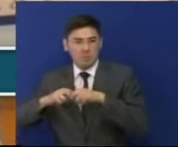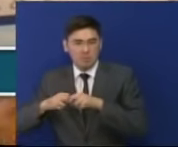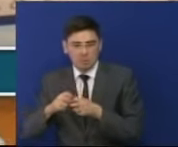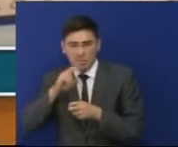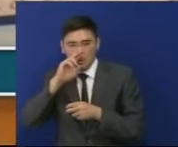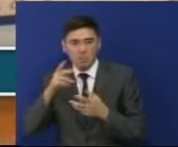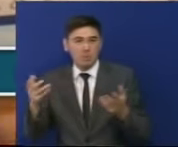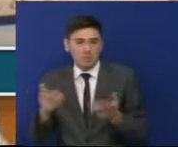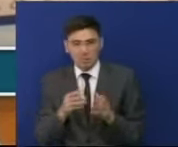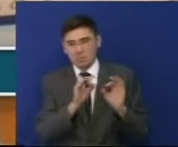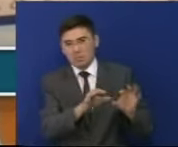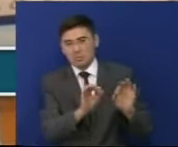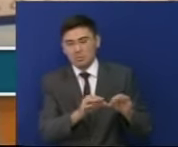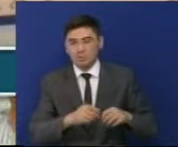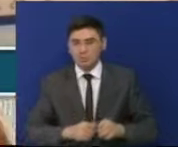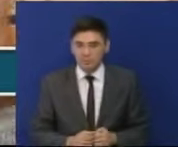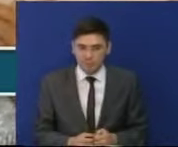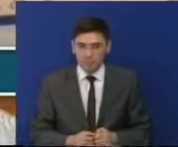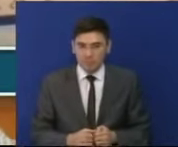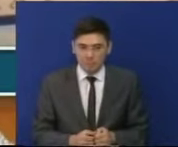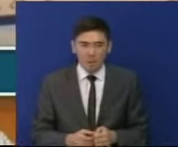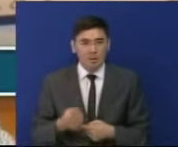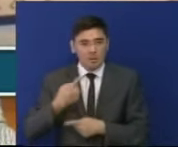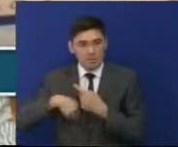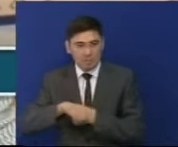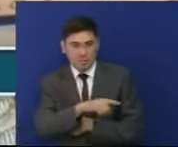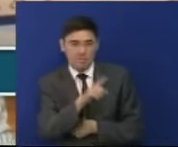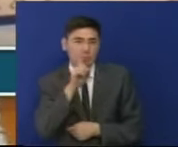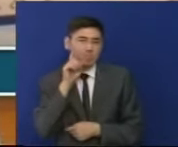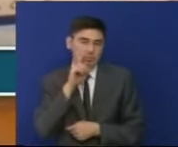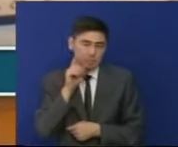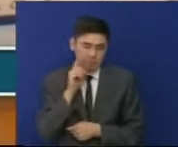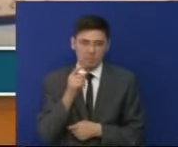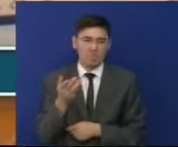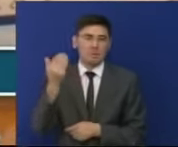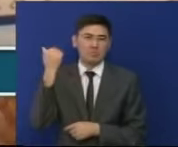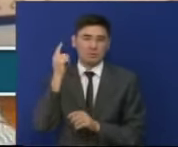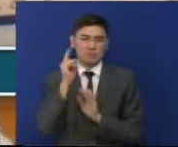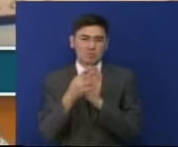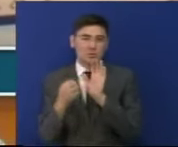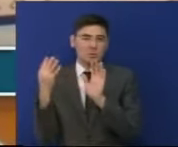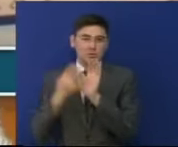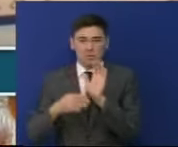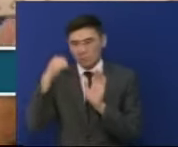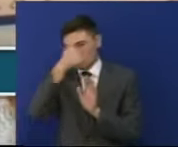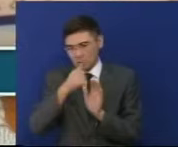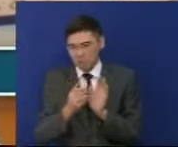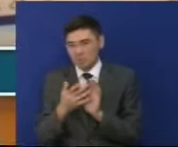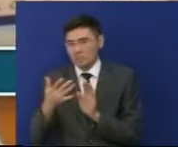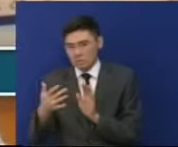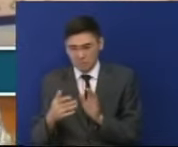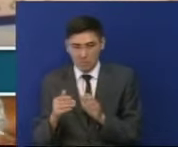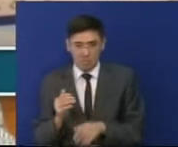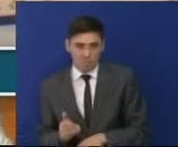мы обеспечим связь поколений. Тоже, чтобы те предприниматели, которые начинали в 90-е годы,